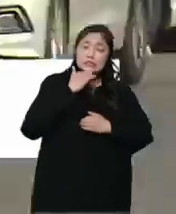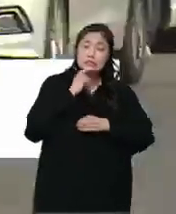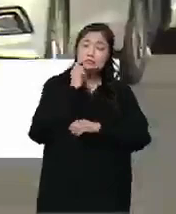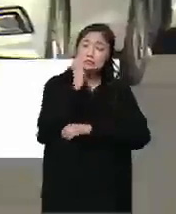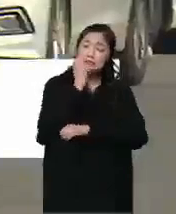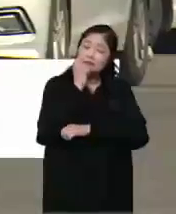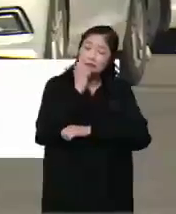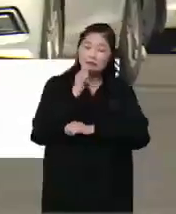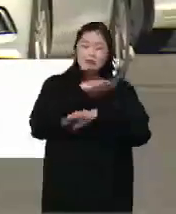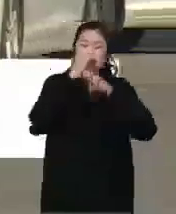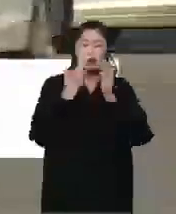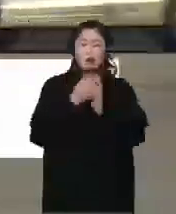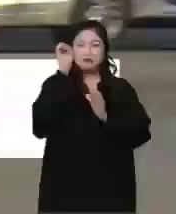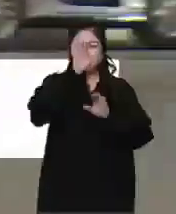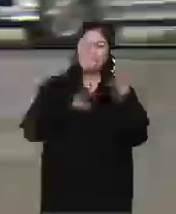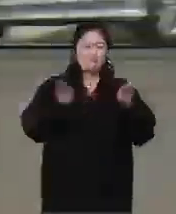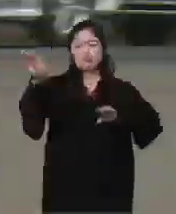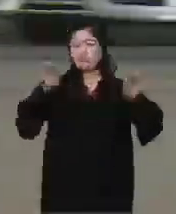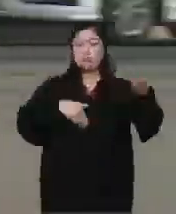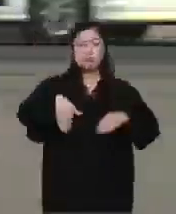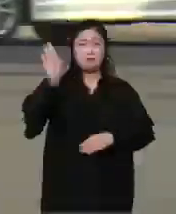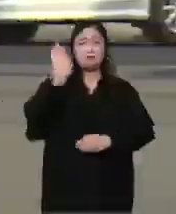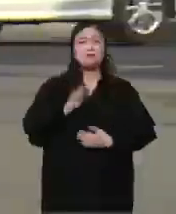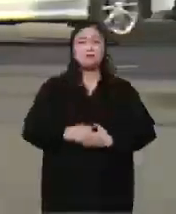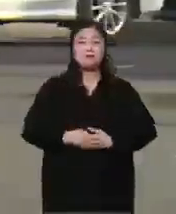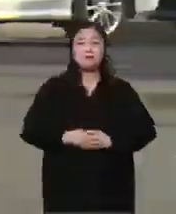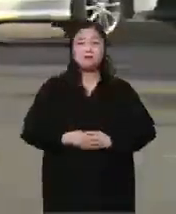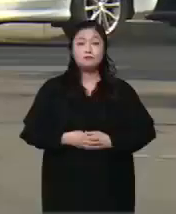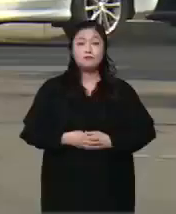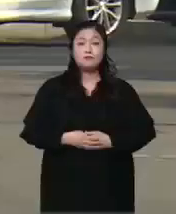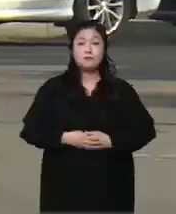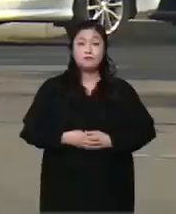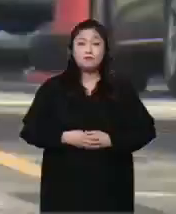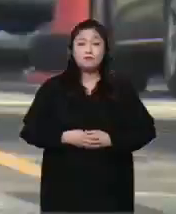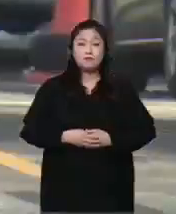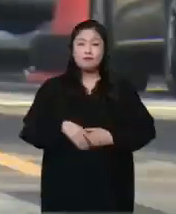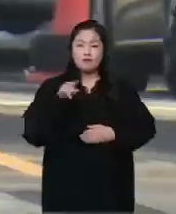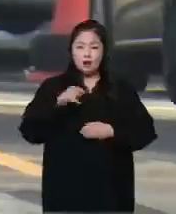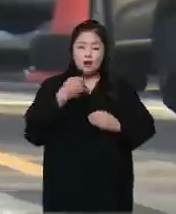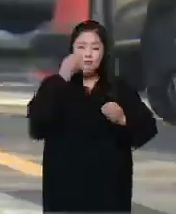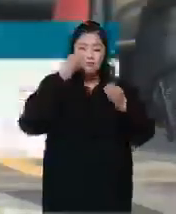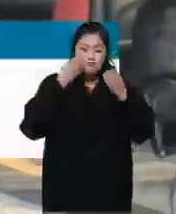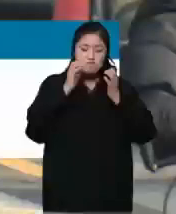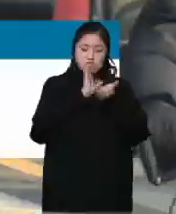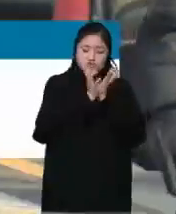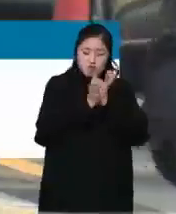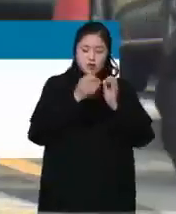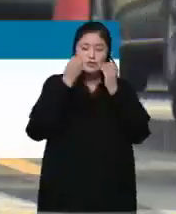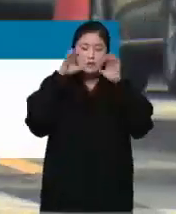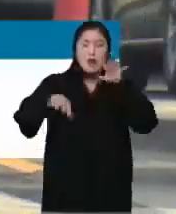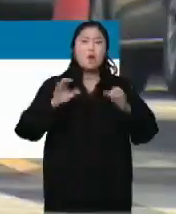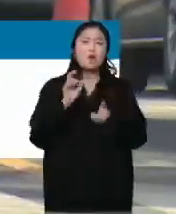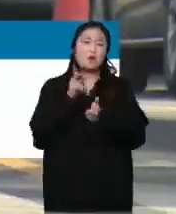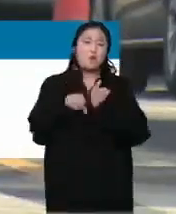기다리던 택시는 대부분 빈차로 자리를 뜹니다. 지금 여기는 무궁화호, 새마을호밖에 안 들어오기